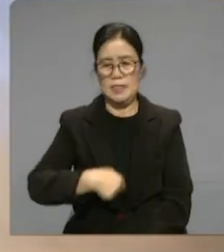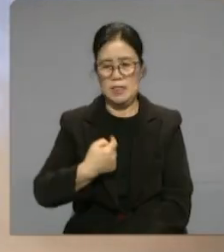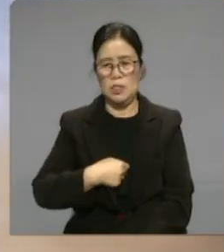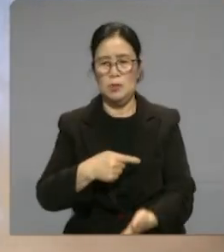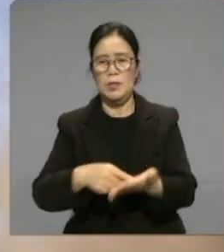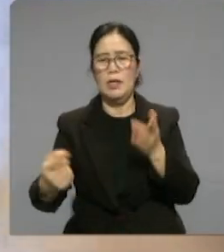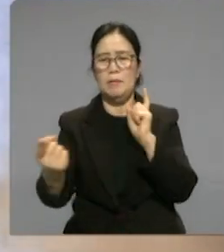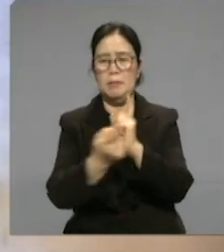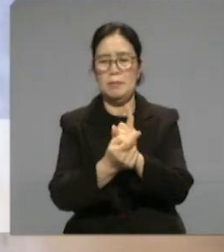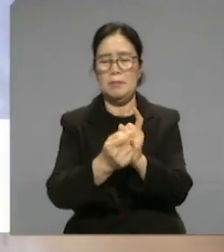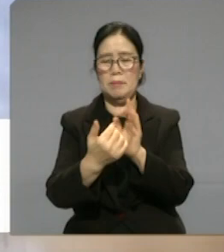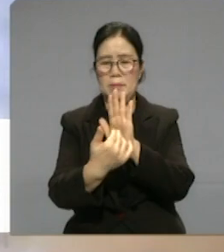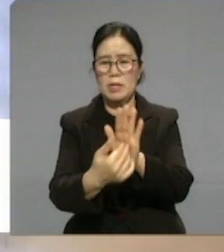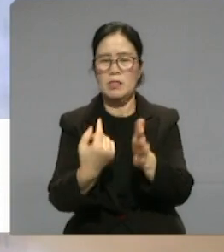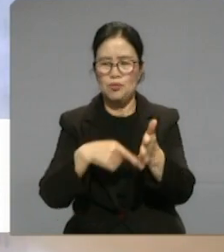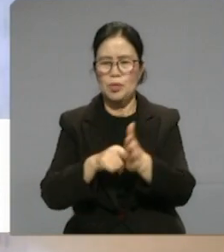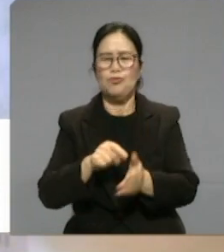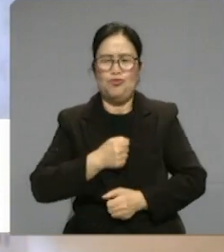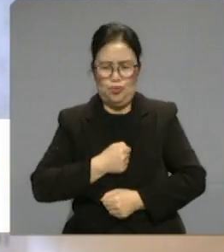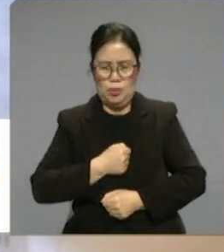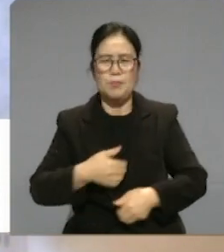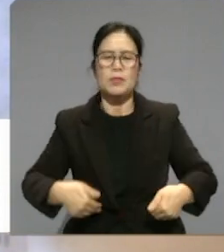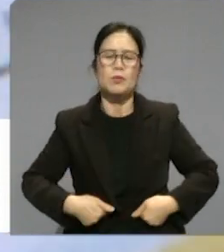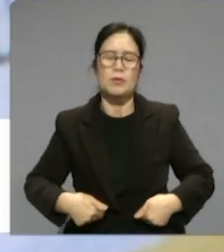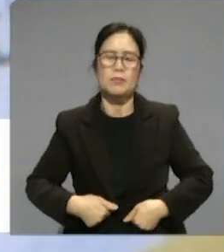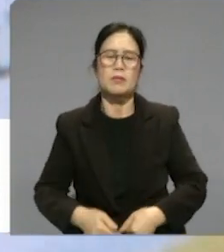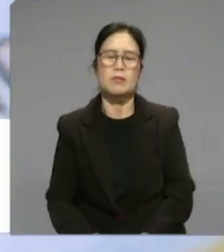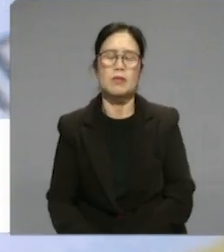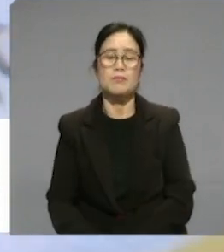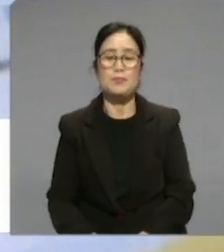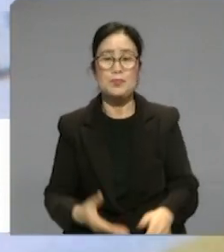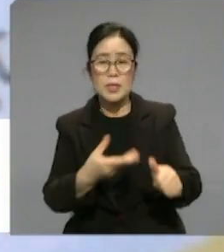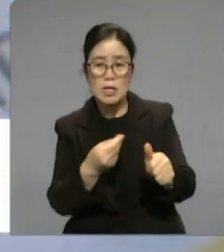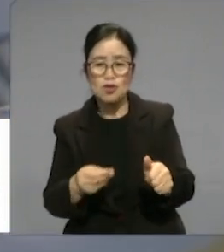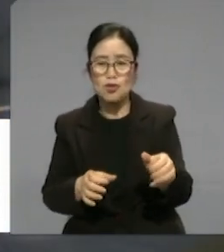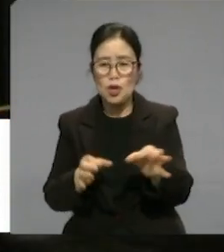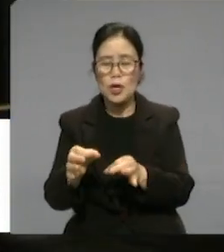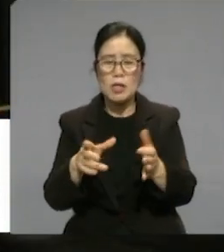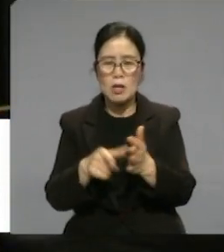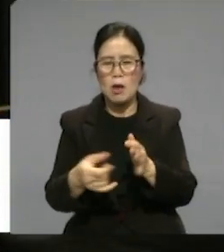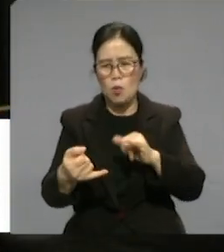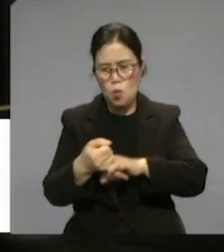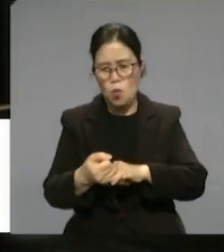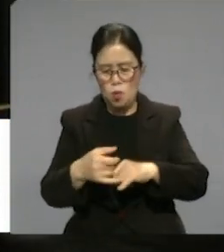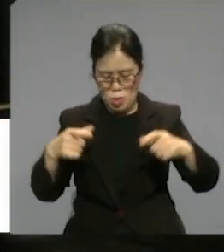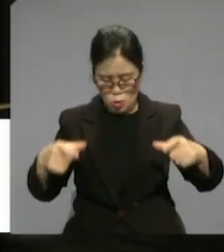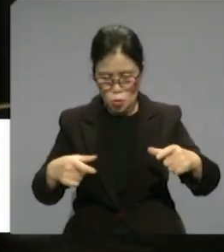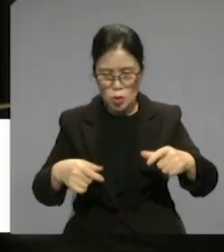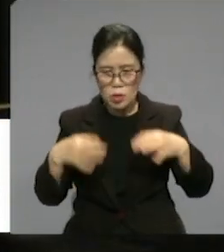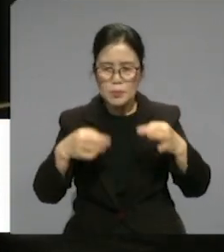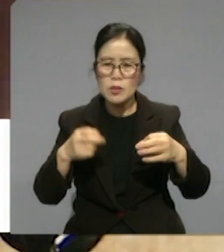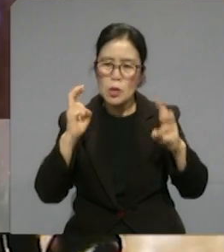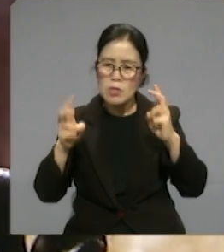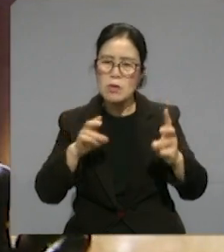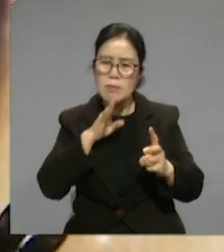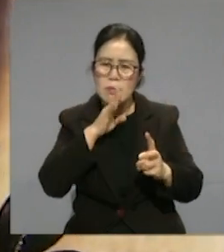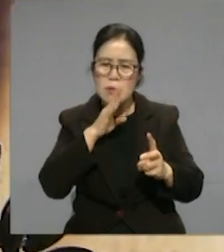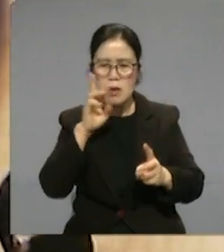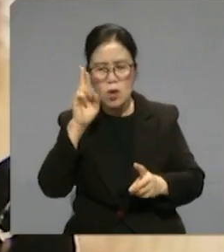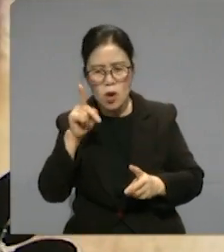당하지 않으려면 주의도 필요합니다 대출 거래 때는 꼭 제도권 금융회사의 상품이 맞는지